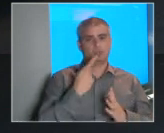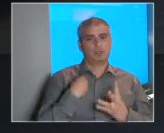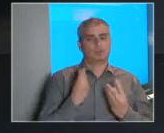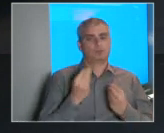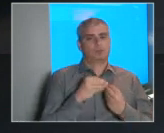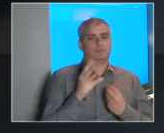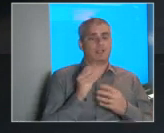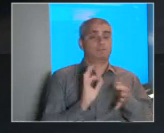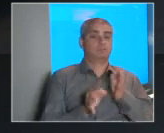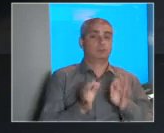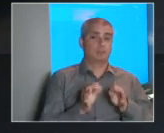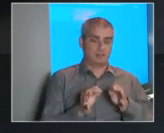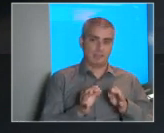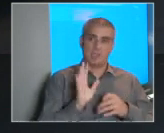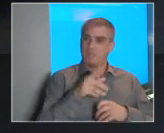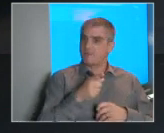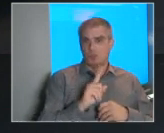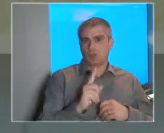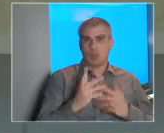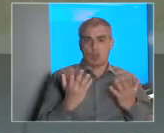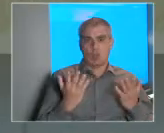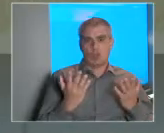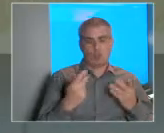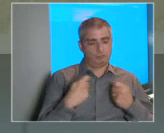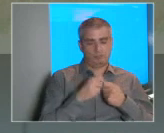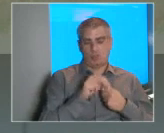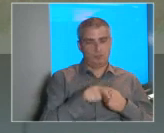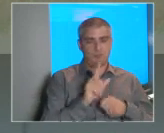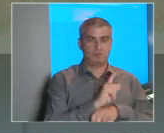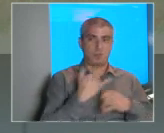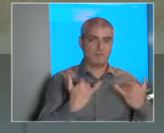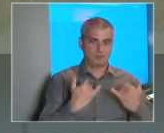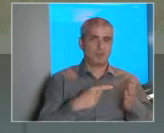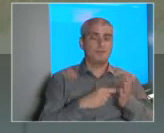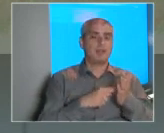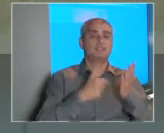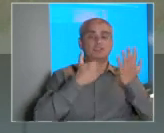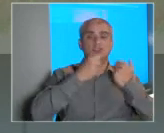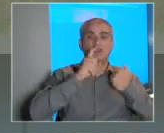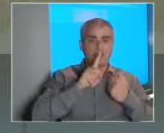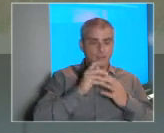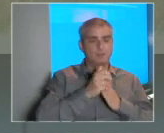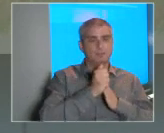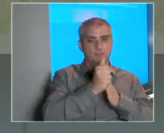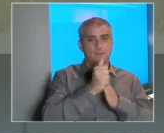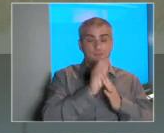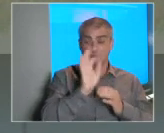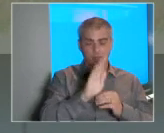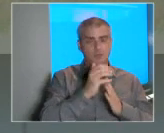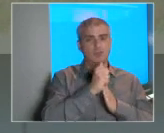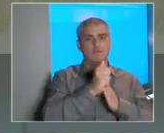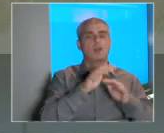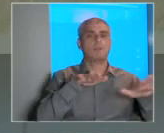לה גם את המערכת המשפטית, למרות שהיא לא ממין העניין בתקופה הזו. Okay. לכן 61 של נתניהו